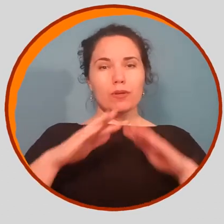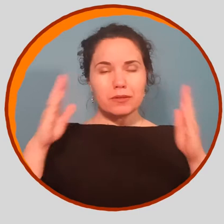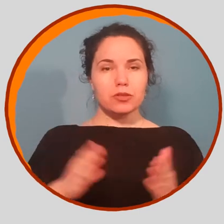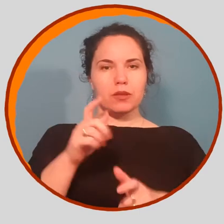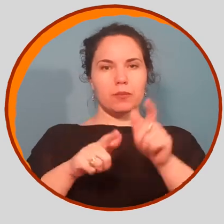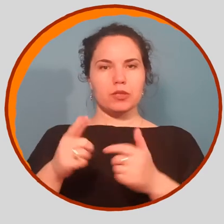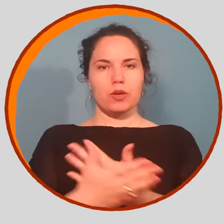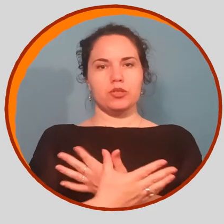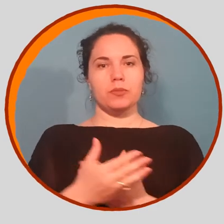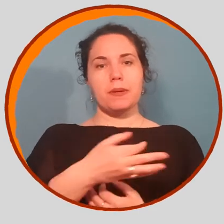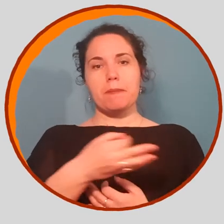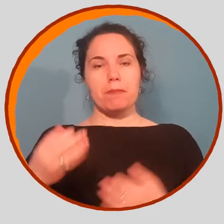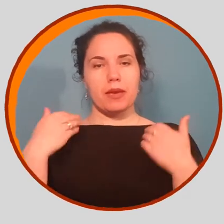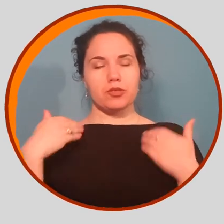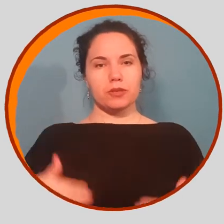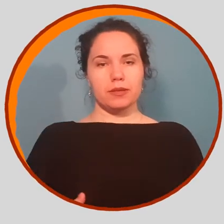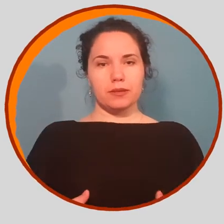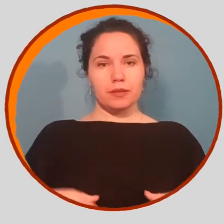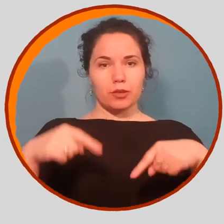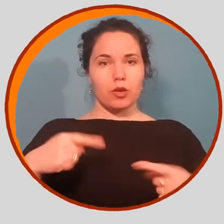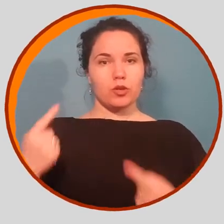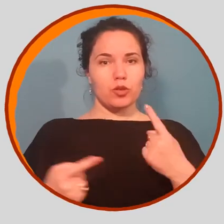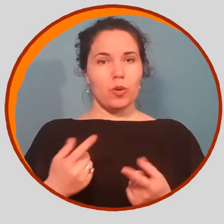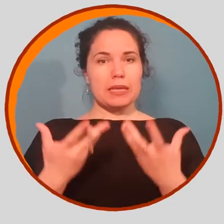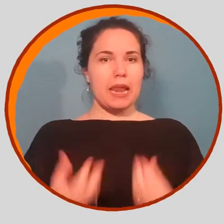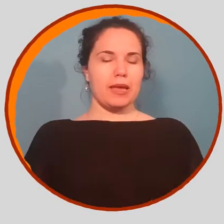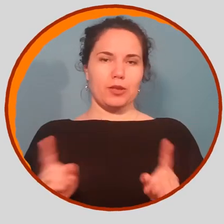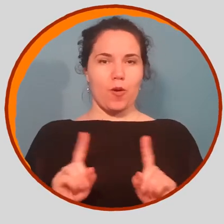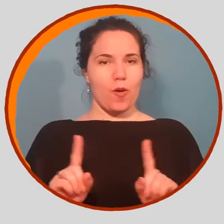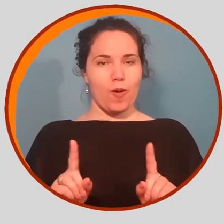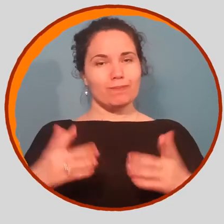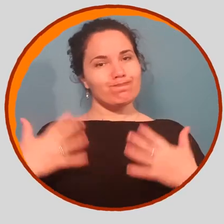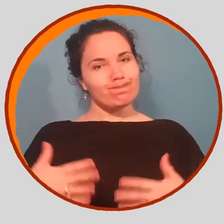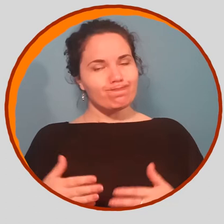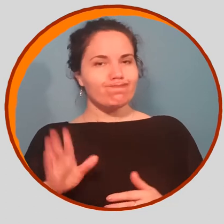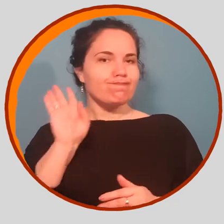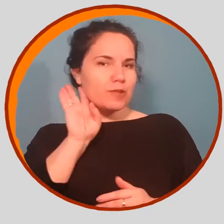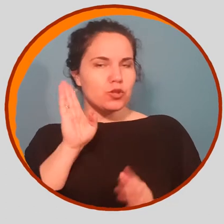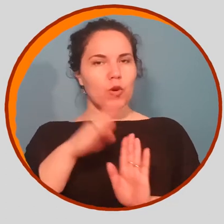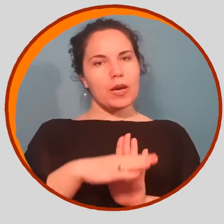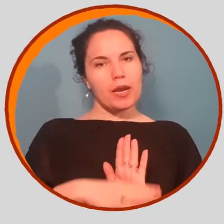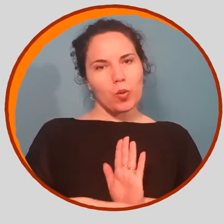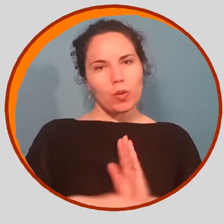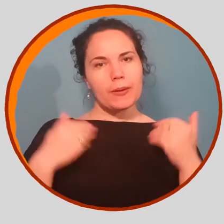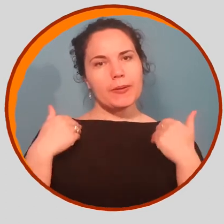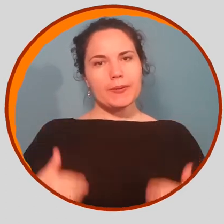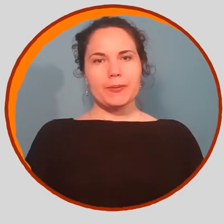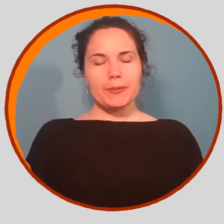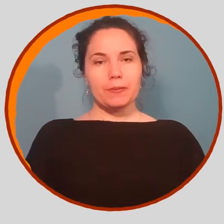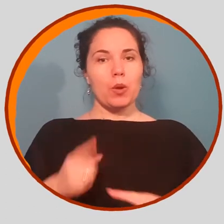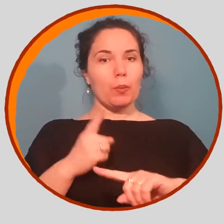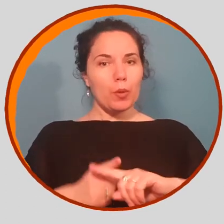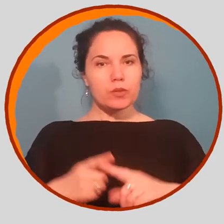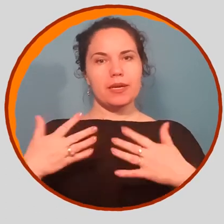çdo qytetar në Shqipëri, por edhe në botë, të jetë mirë me shëndet. Kjo periudhë nuk është e lehtë për asnjë prej nesh, prandaj është e nevojshme të ndjekim me